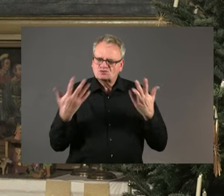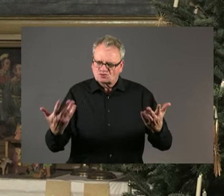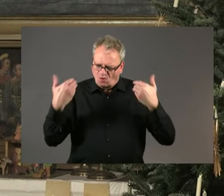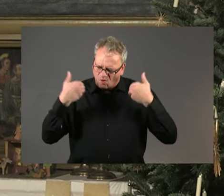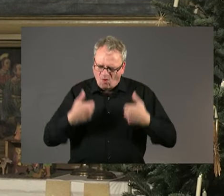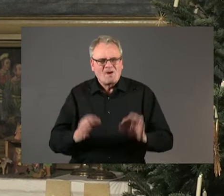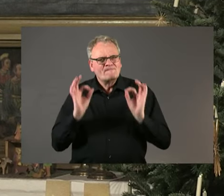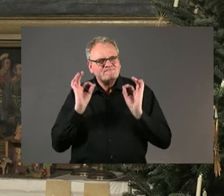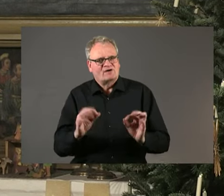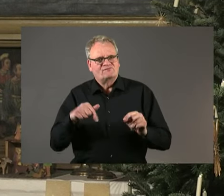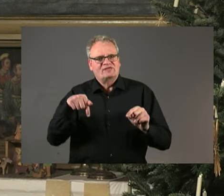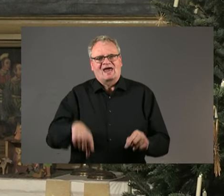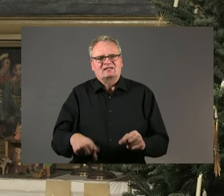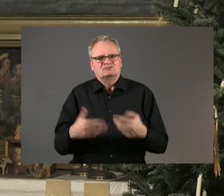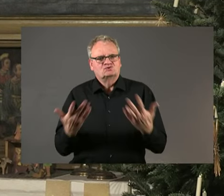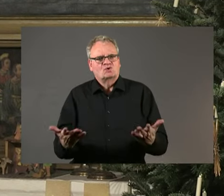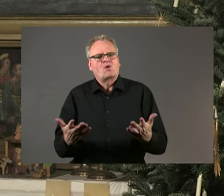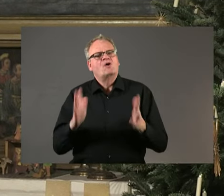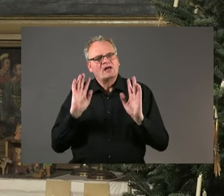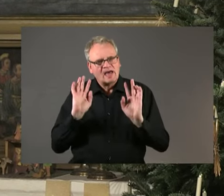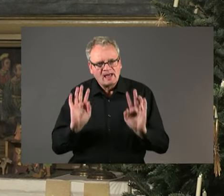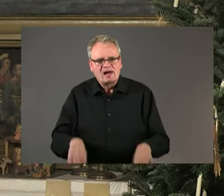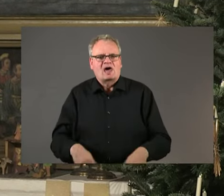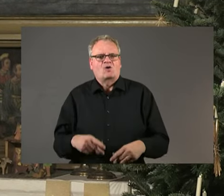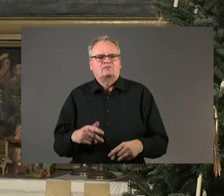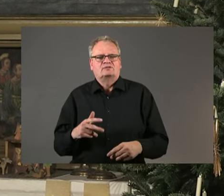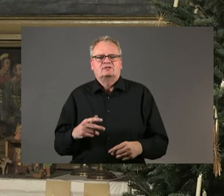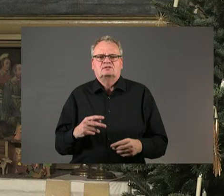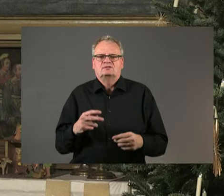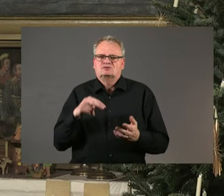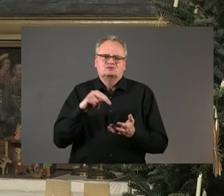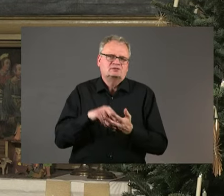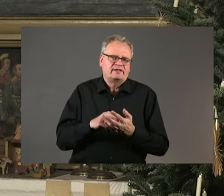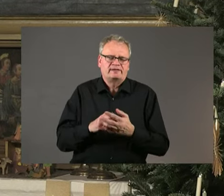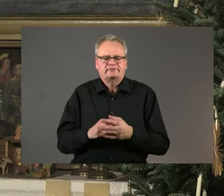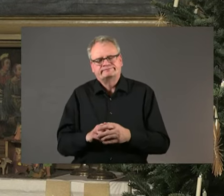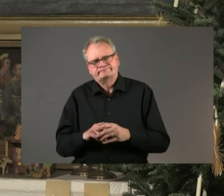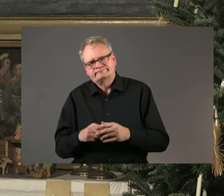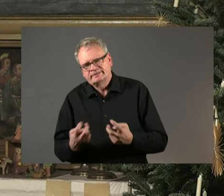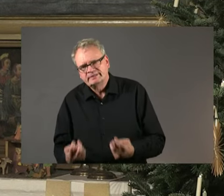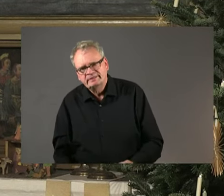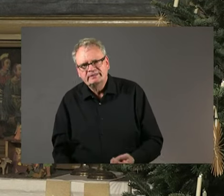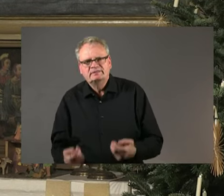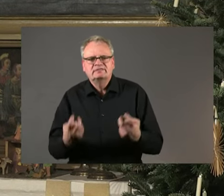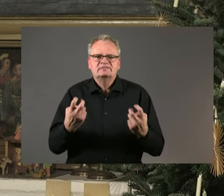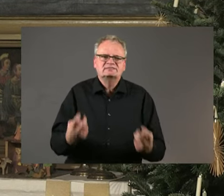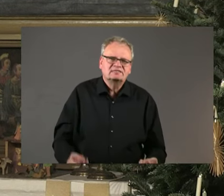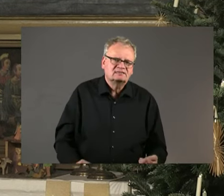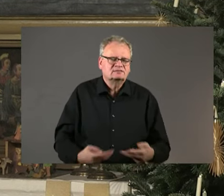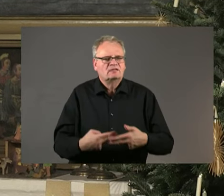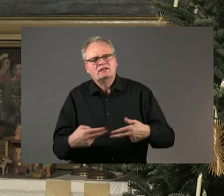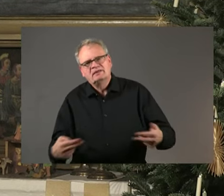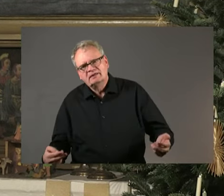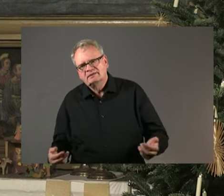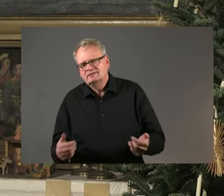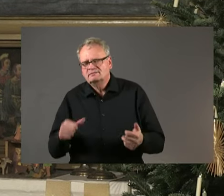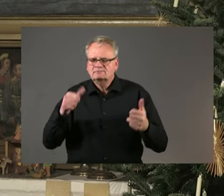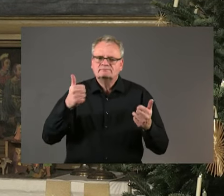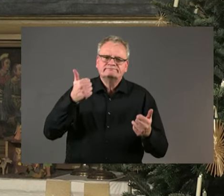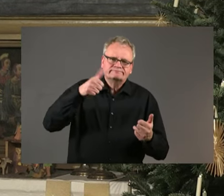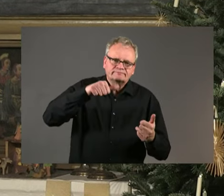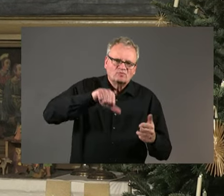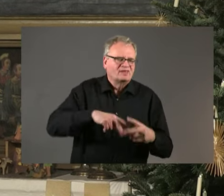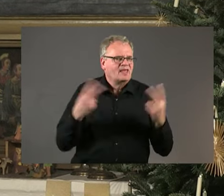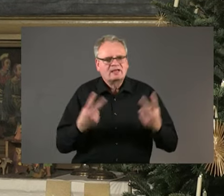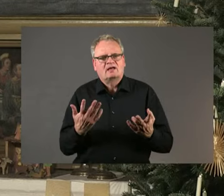nun gerade sind. Stehen oder knien, sitzen oder liegen, was immer